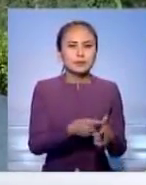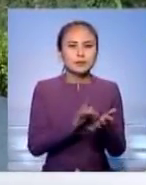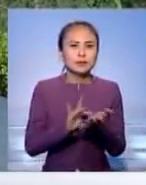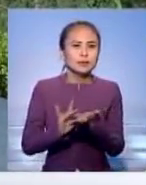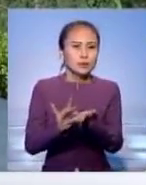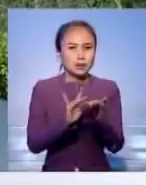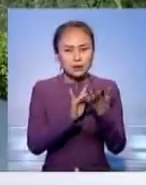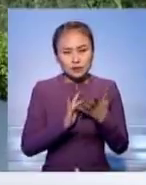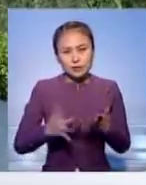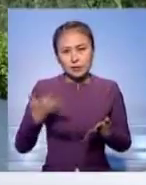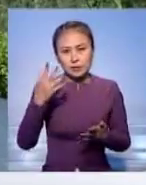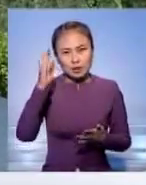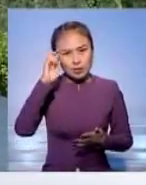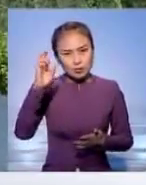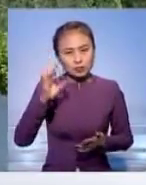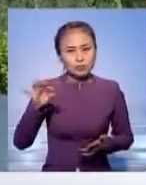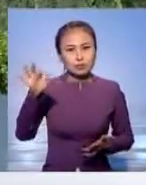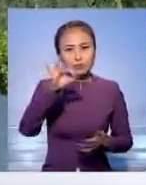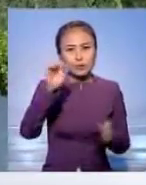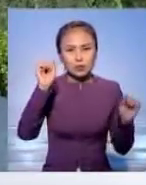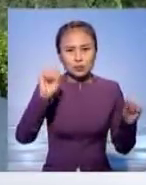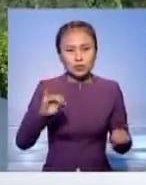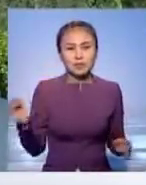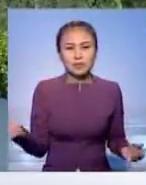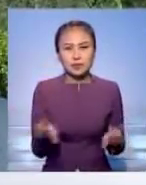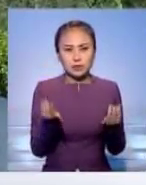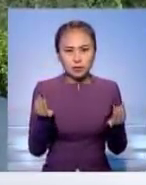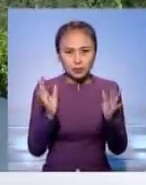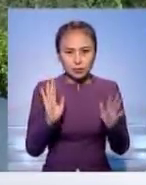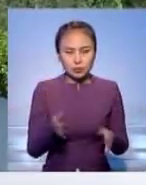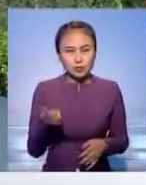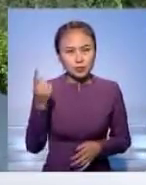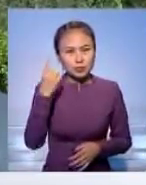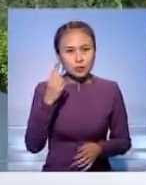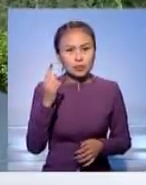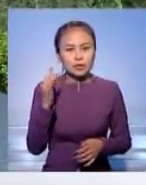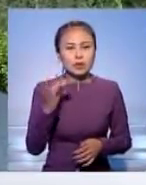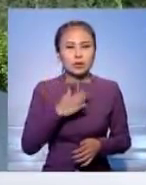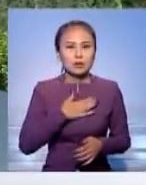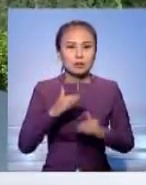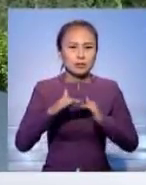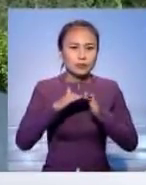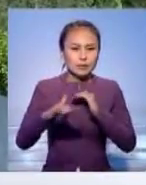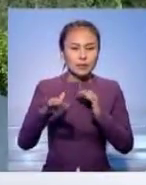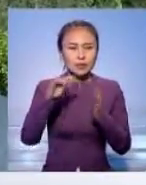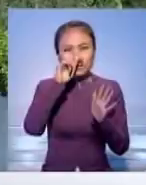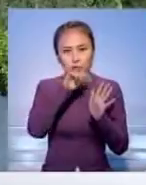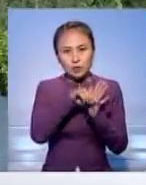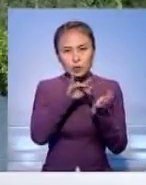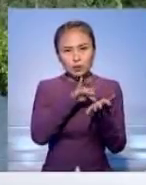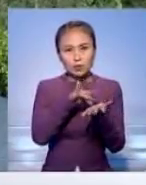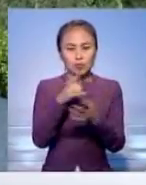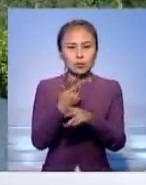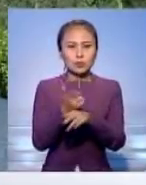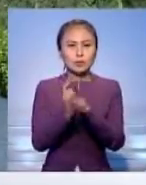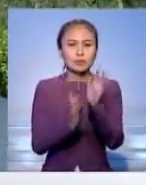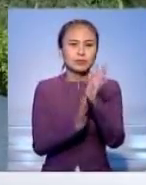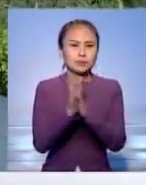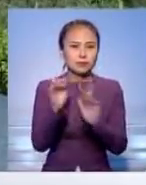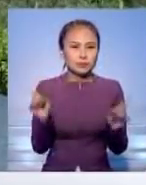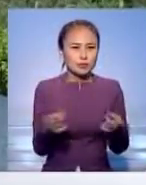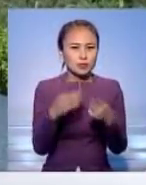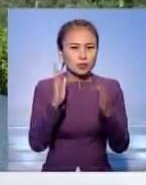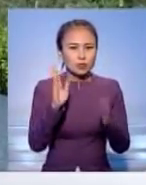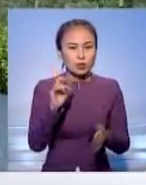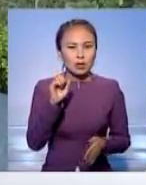арқылы бес мемлекетті аралап шығу көпшіліктің қызығушылығын тудырады деп ойлаймын. Біздің елде ішкі туризм де қарқынды дамиды. Туристер